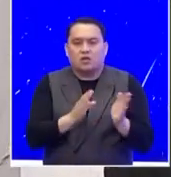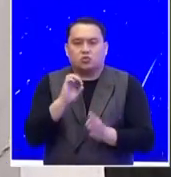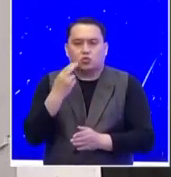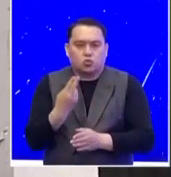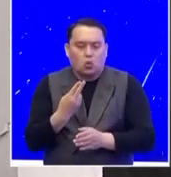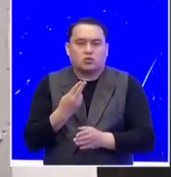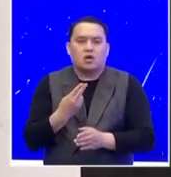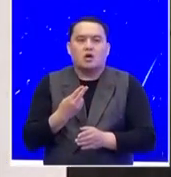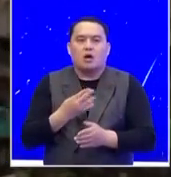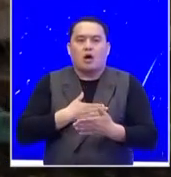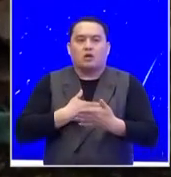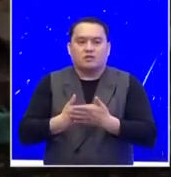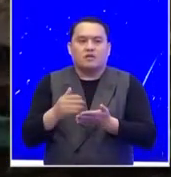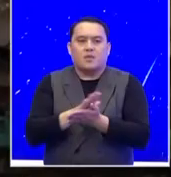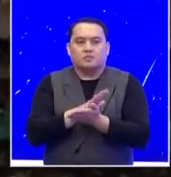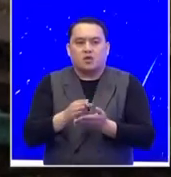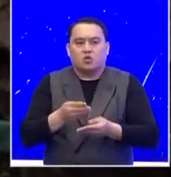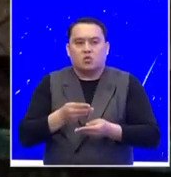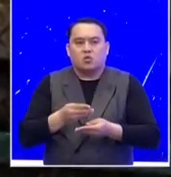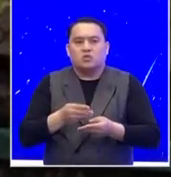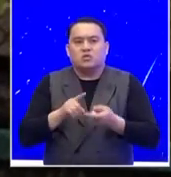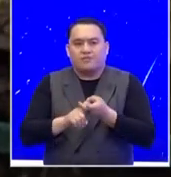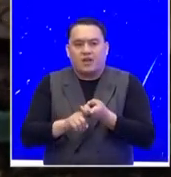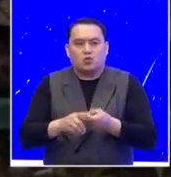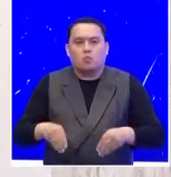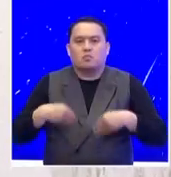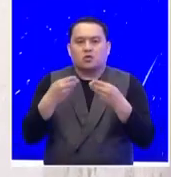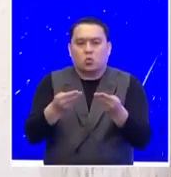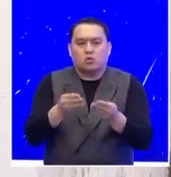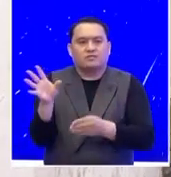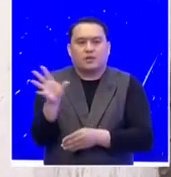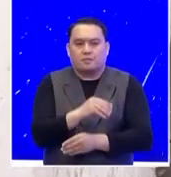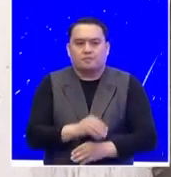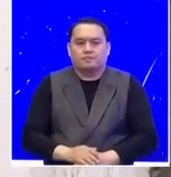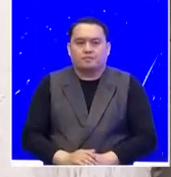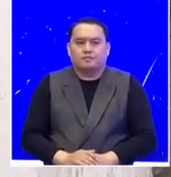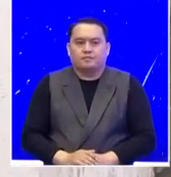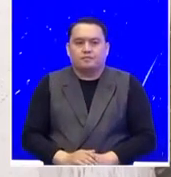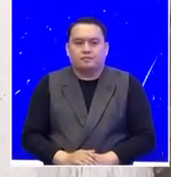социальной дистанции добровольцы осуществляют доставку, не контактируя с получателями.